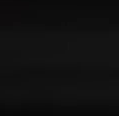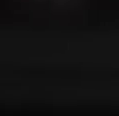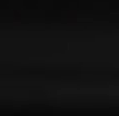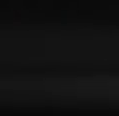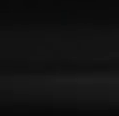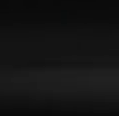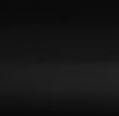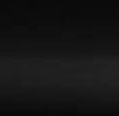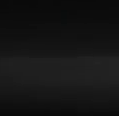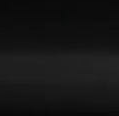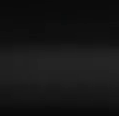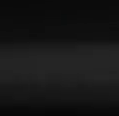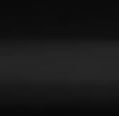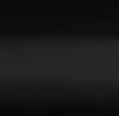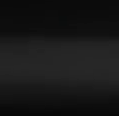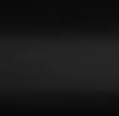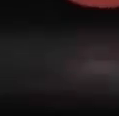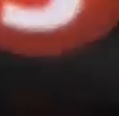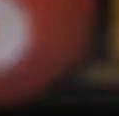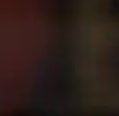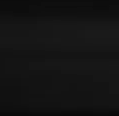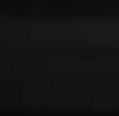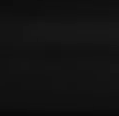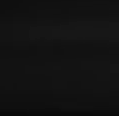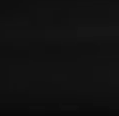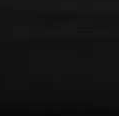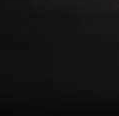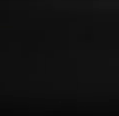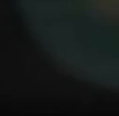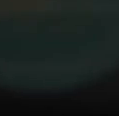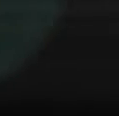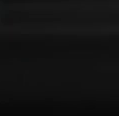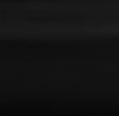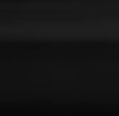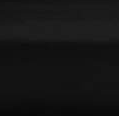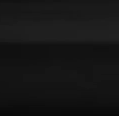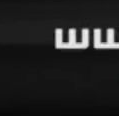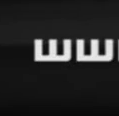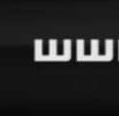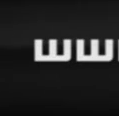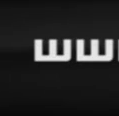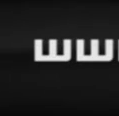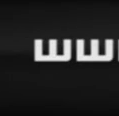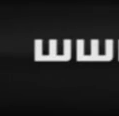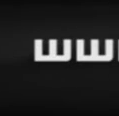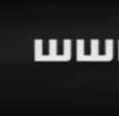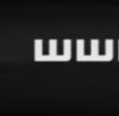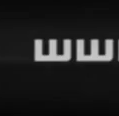Be sure to come back. News 5 Everywhere. Copyright 2013.